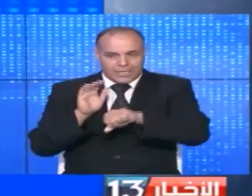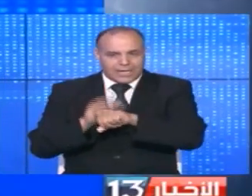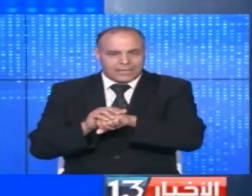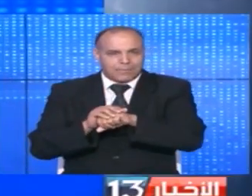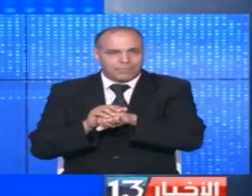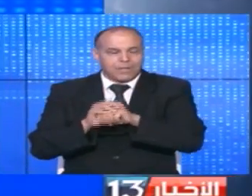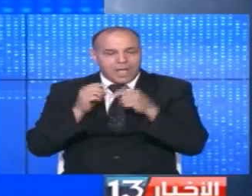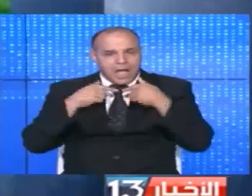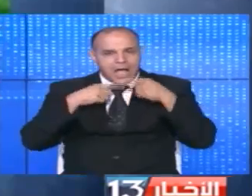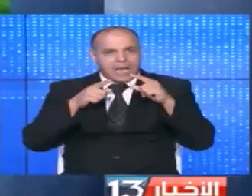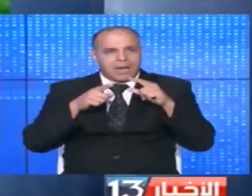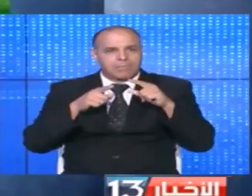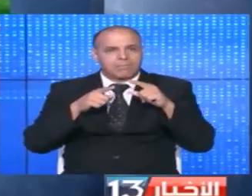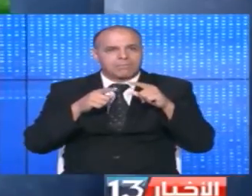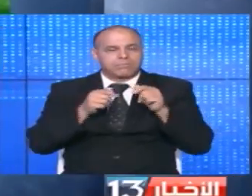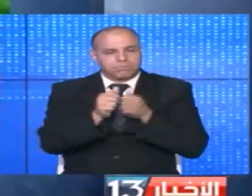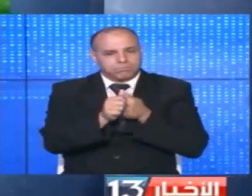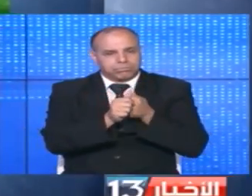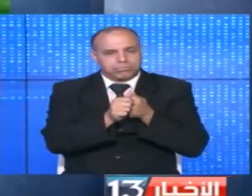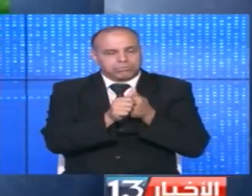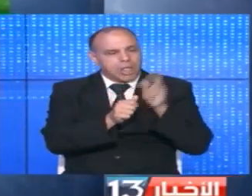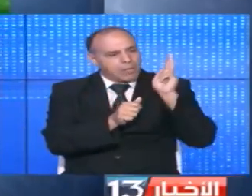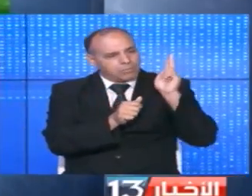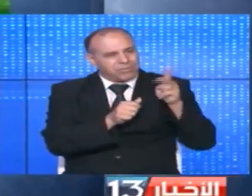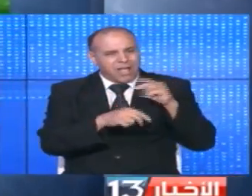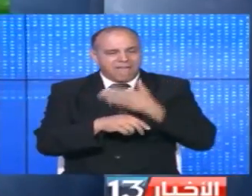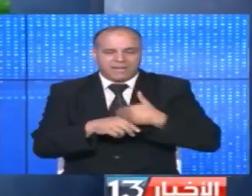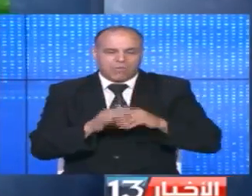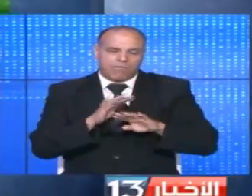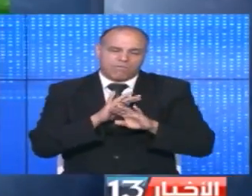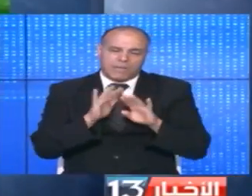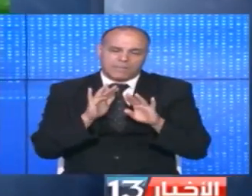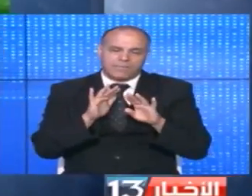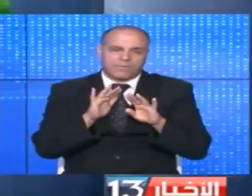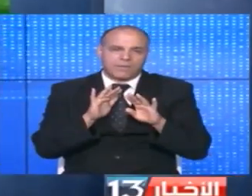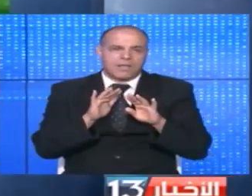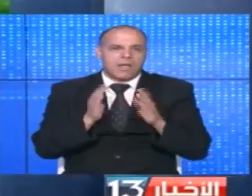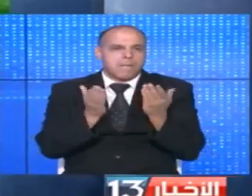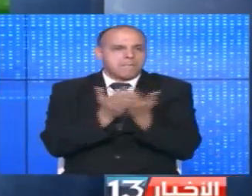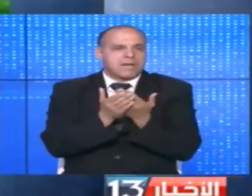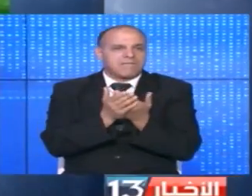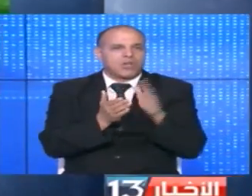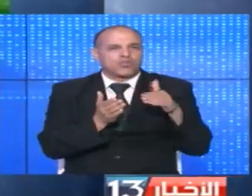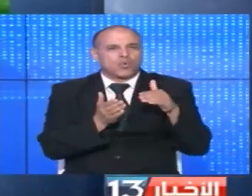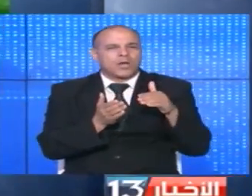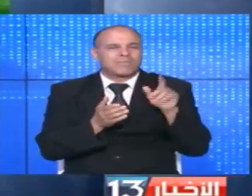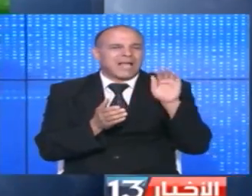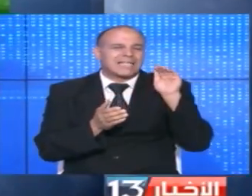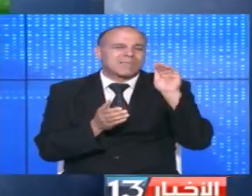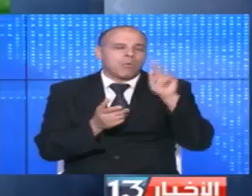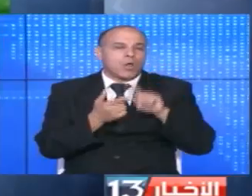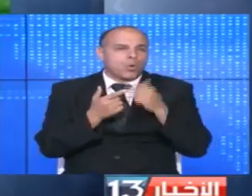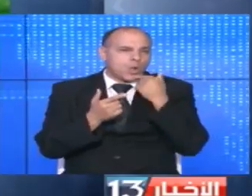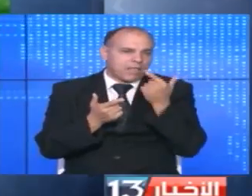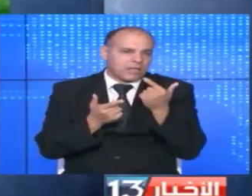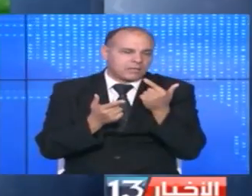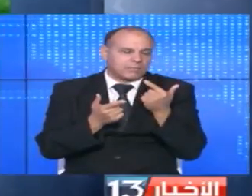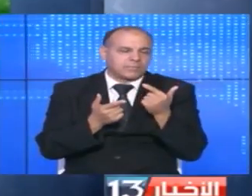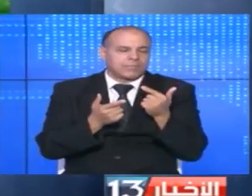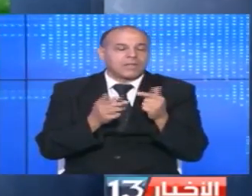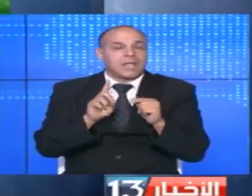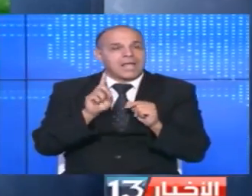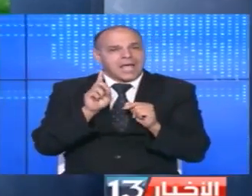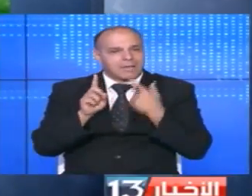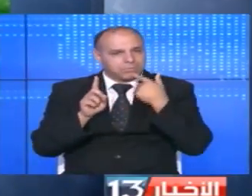لاعلامها بغلق تتبعها التاديبيه للنادي الافريقي بالنسبه الى ملف اللاعب الزيمبابوي موتورز مع